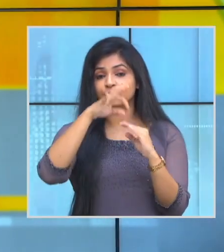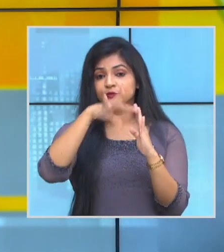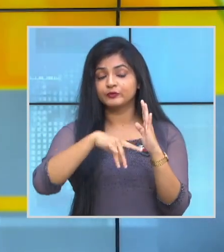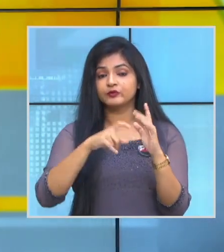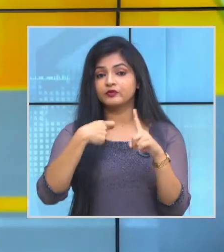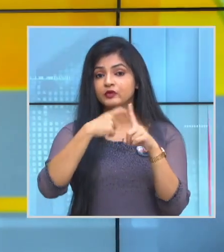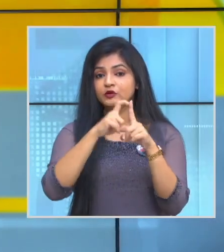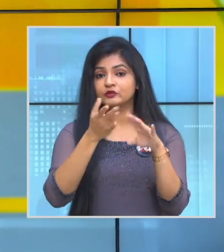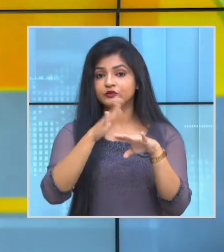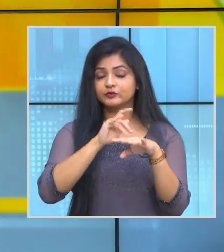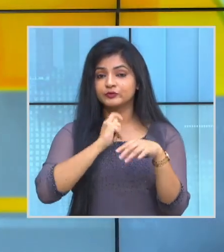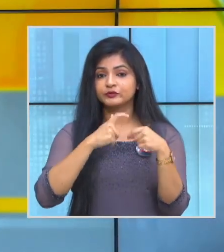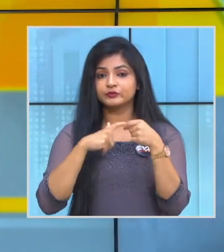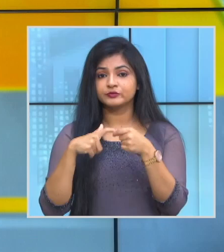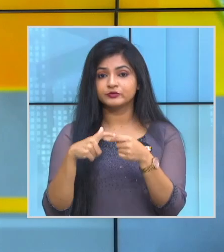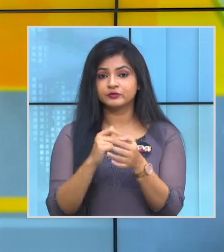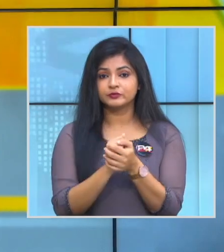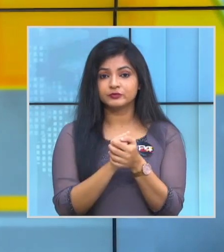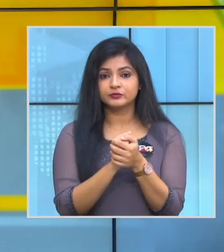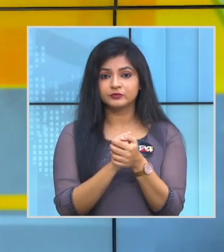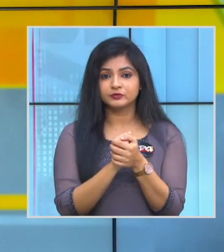വിവരങ്ങളുമായി കാസർഗോഡ് നിന്ന്. അരുൺ, വിശദാംശങ്ങൾ. അരുൺ.